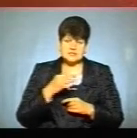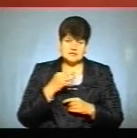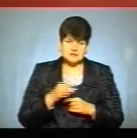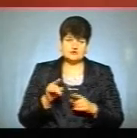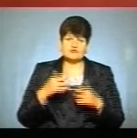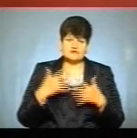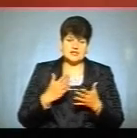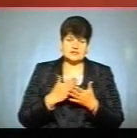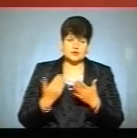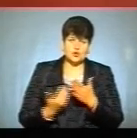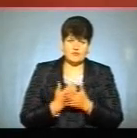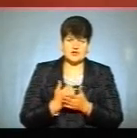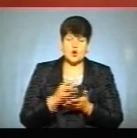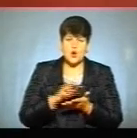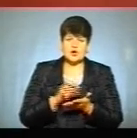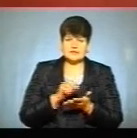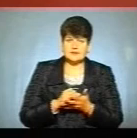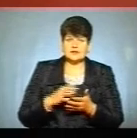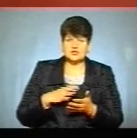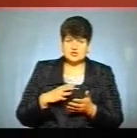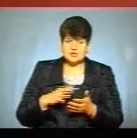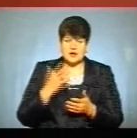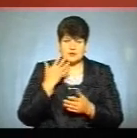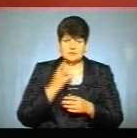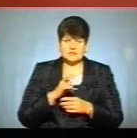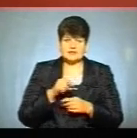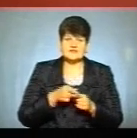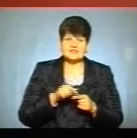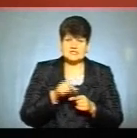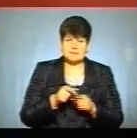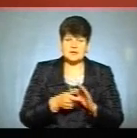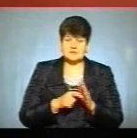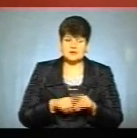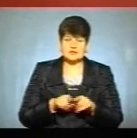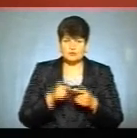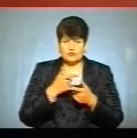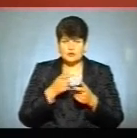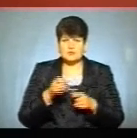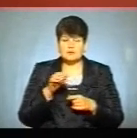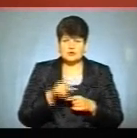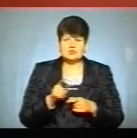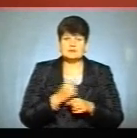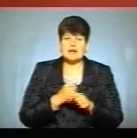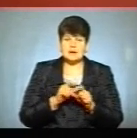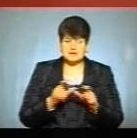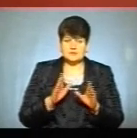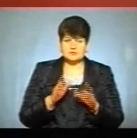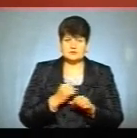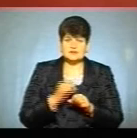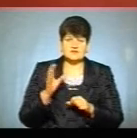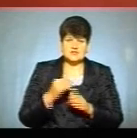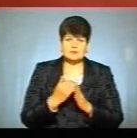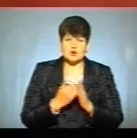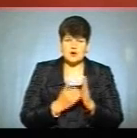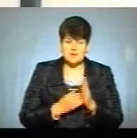новий орендар, який відповідно чекає, поки зайде у це приміщення. І також вона повідомила про те, що там також буде аптека і діятимуть всі програми. І